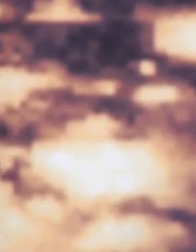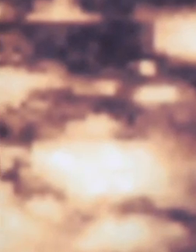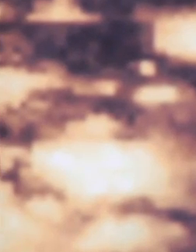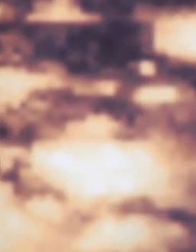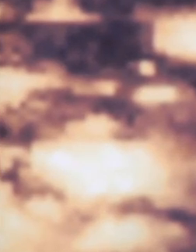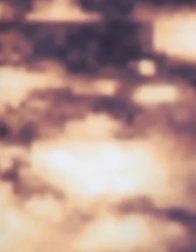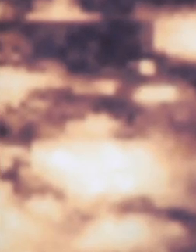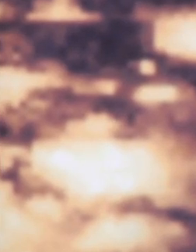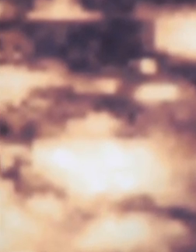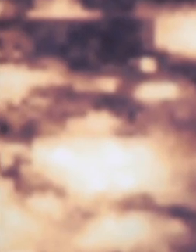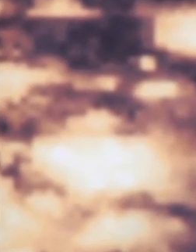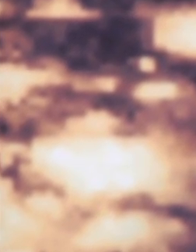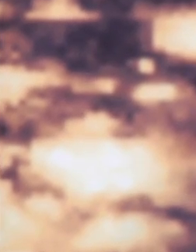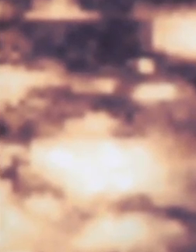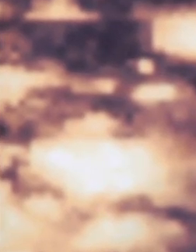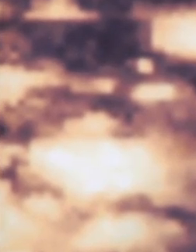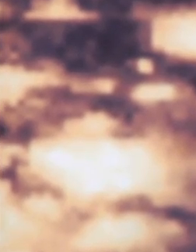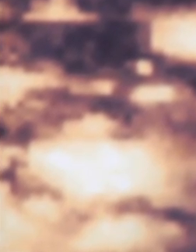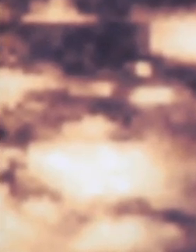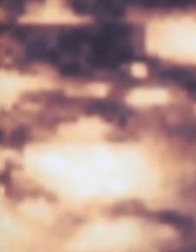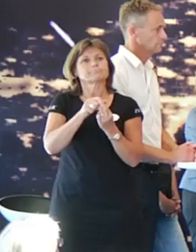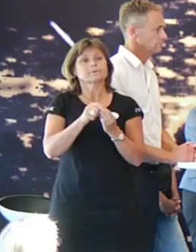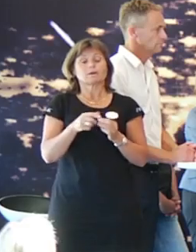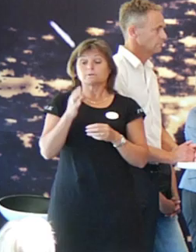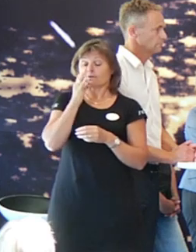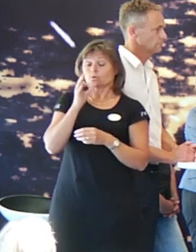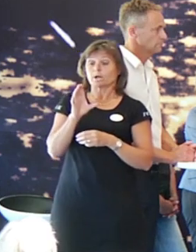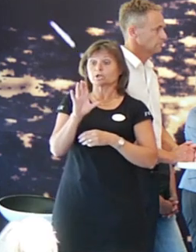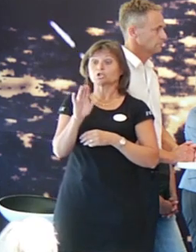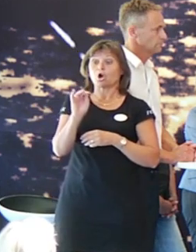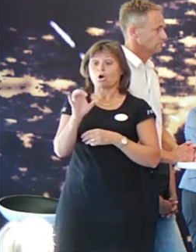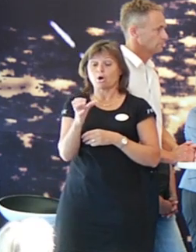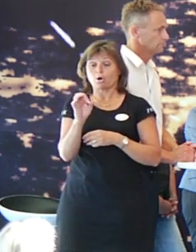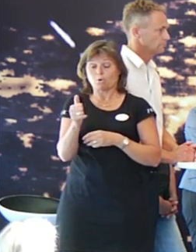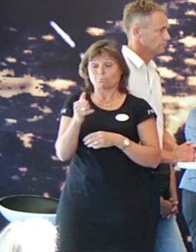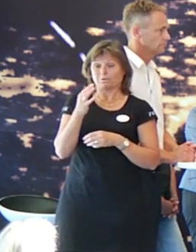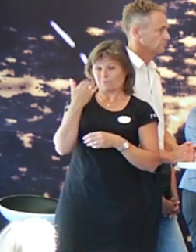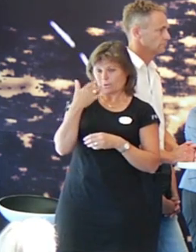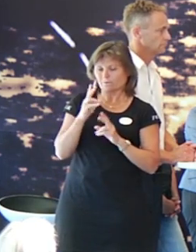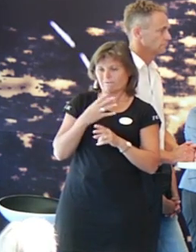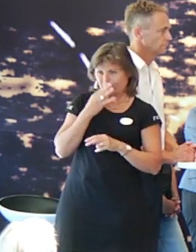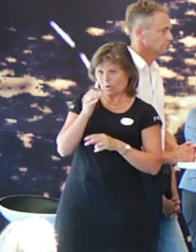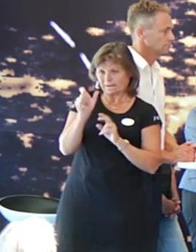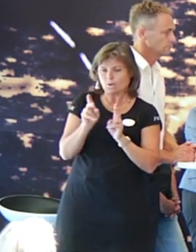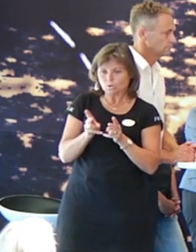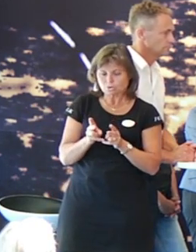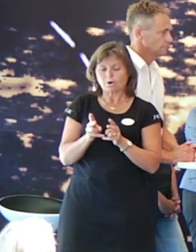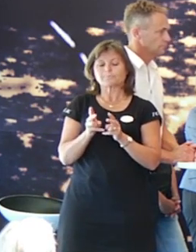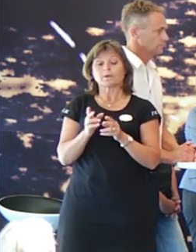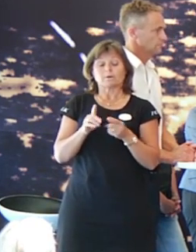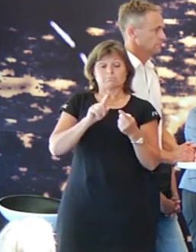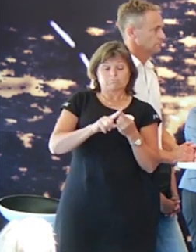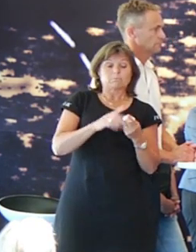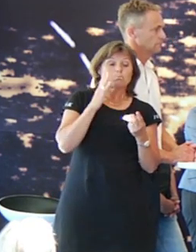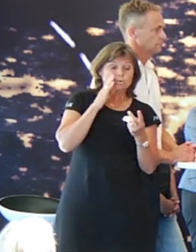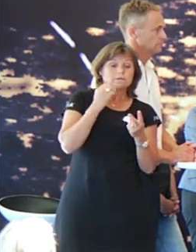infrastruktur, kollektivtrafik. Mm. Att det hör ihop. Mm. Jag frågade Jakob här tidigare också och vill gärna ställa den frågan till dig med. Förutom bostäder och